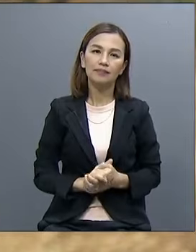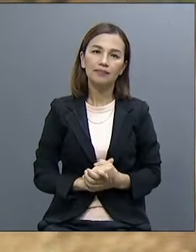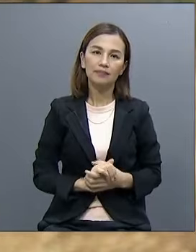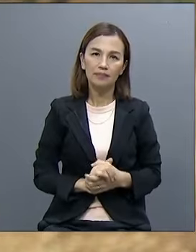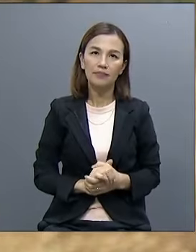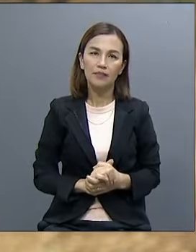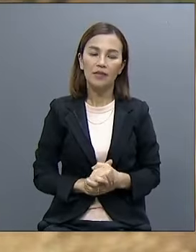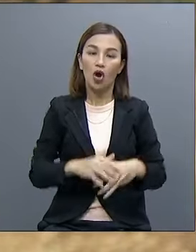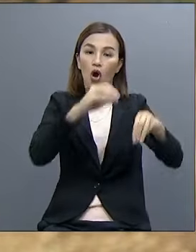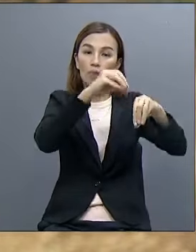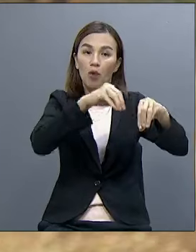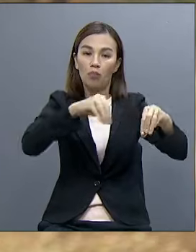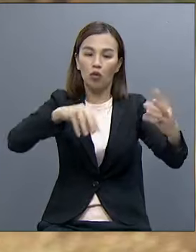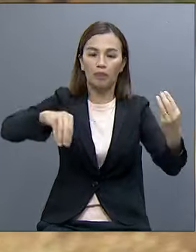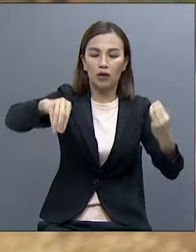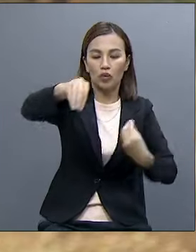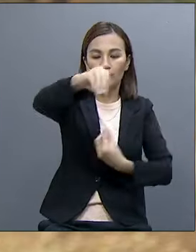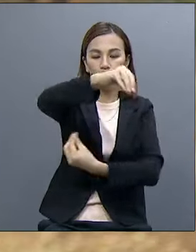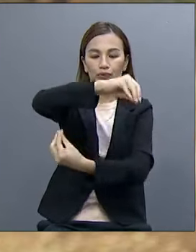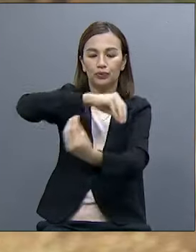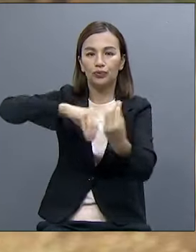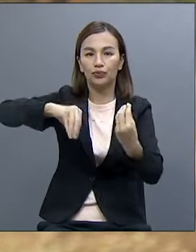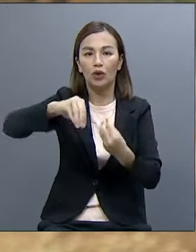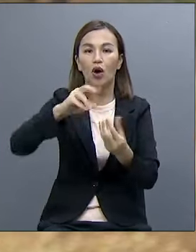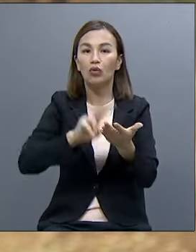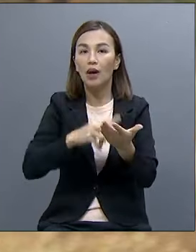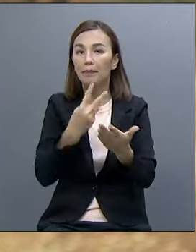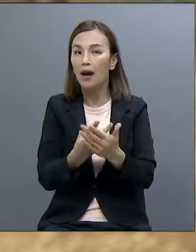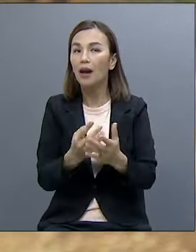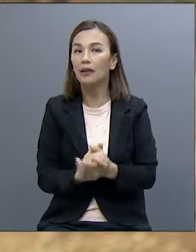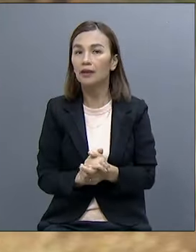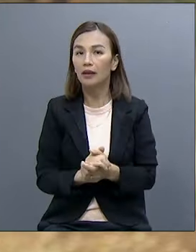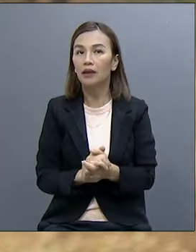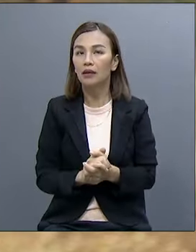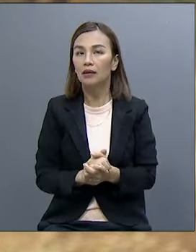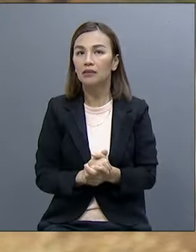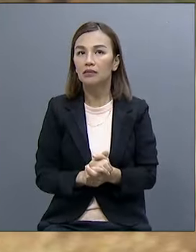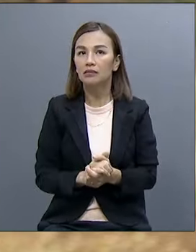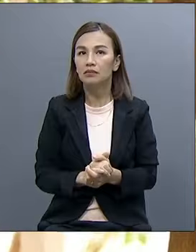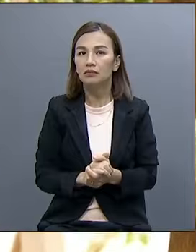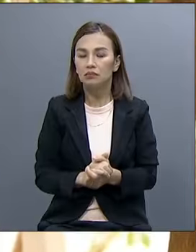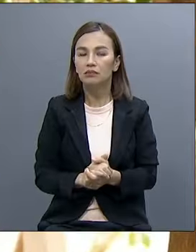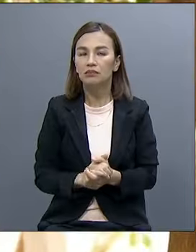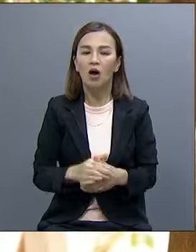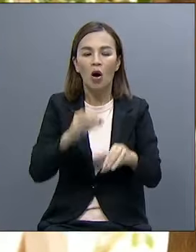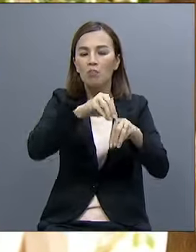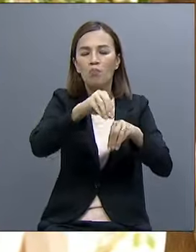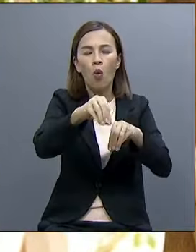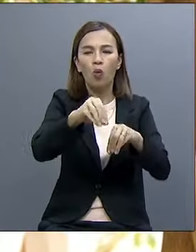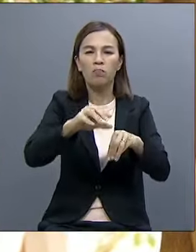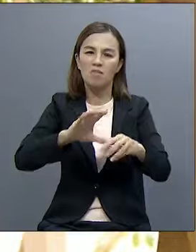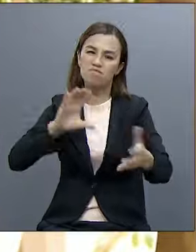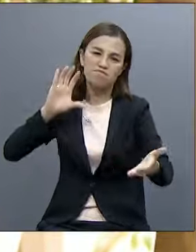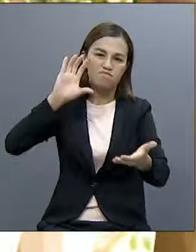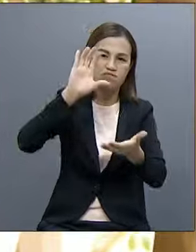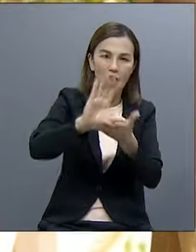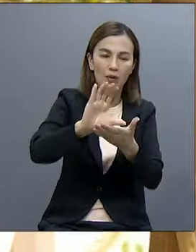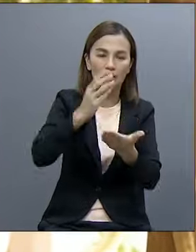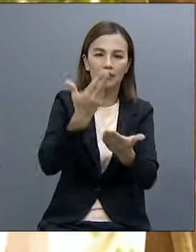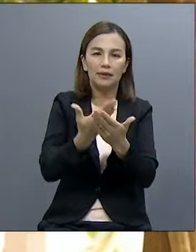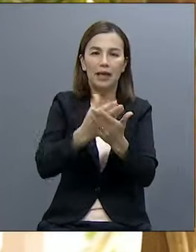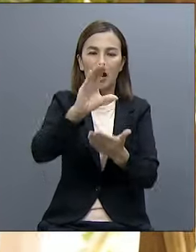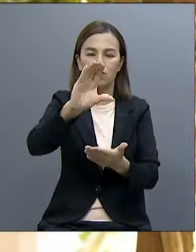การทำเกษตรผสมผสานอย่างที่ผมบอกว่าการทำเกษตรผสมผสานมันไม่ใช่ทำแบบเกษตรเชิงเดี่ยวที่ได้เงินก้อนเ